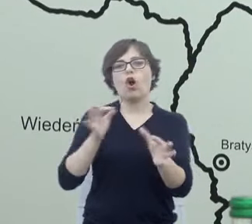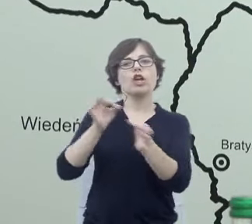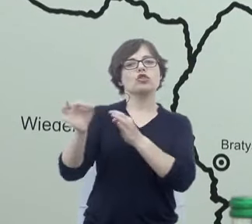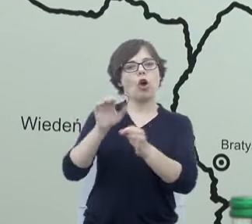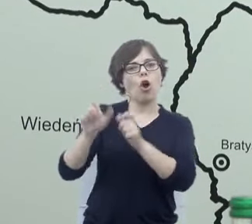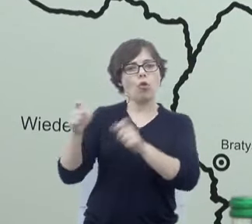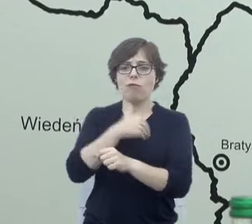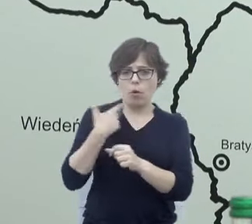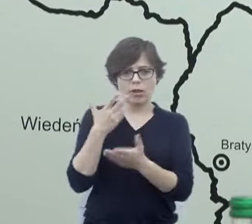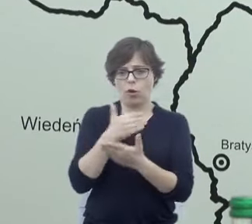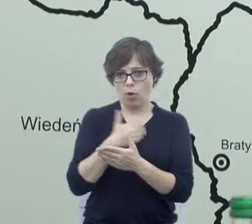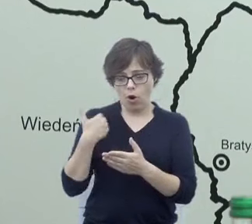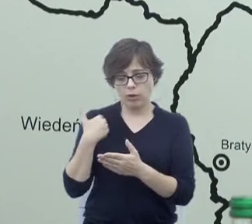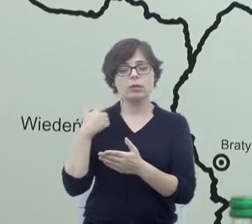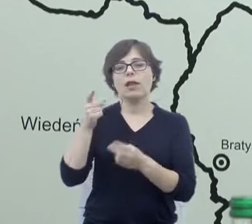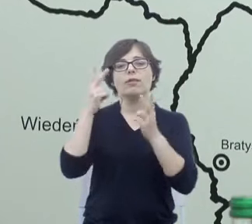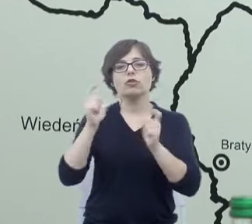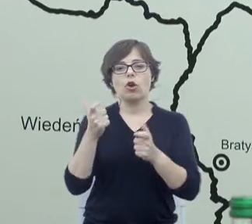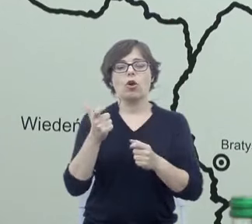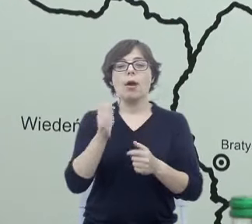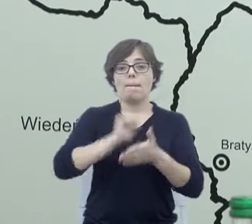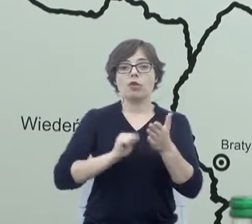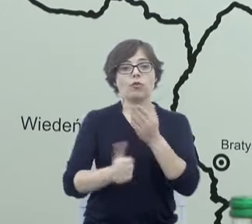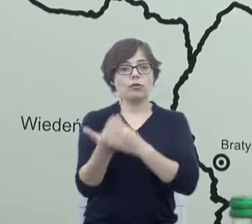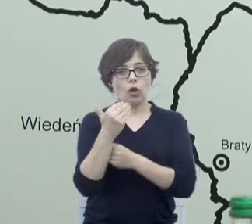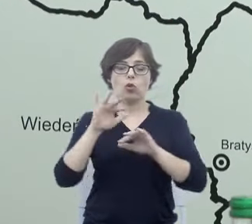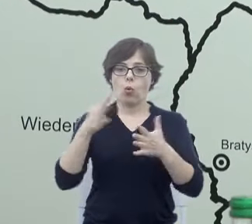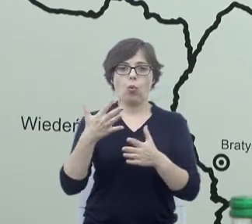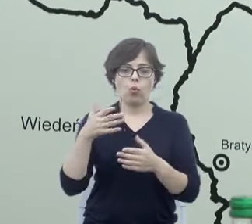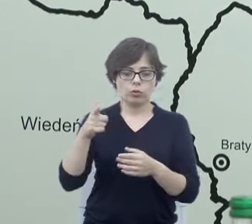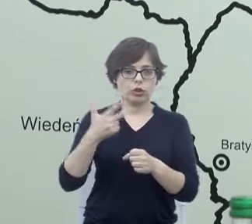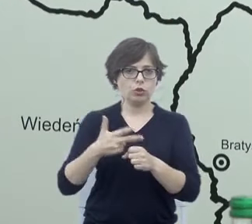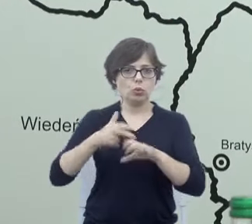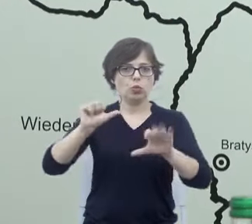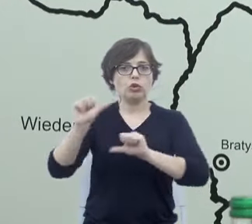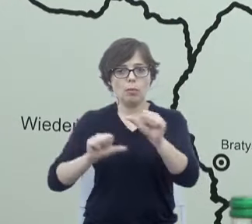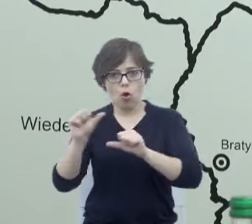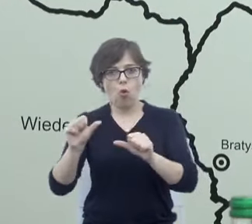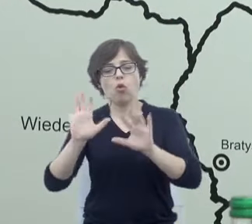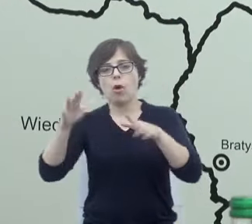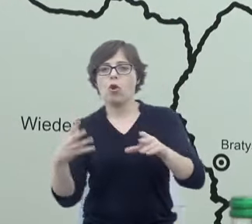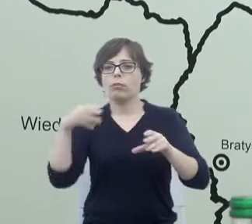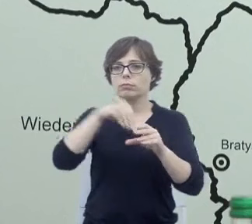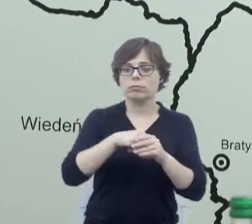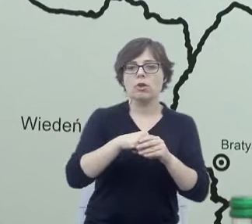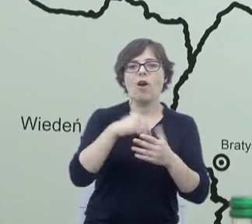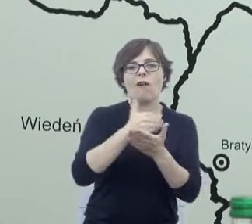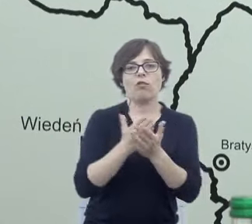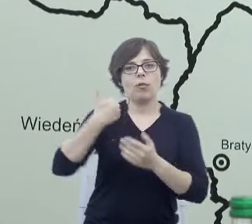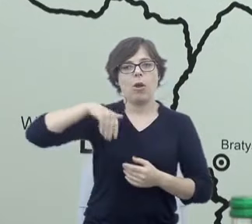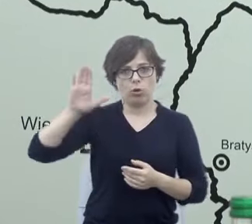najważniejsze, łomżyńskie, czyli wschodnie Mazowsze w 1936 przyłączone dopiero do województwa